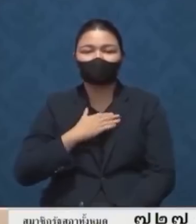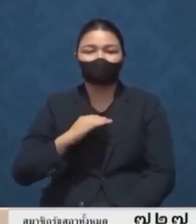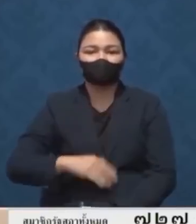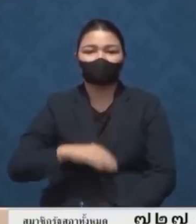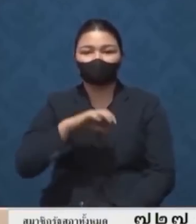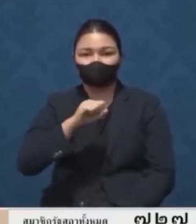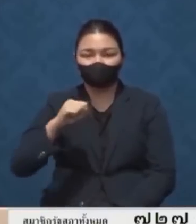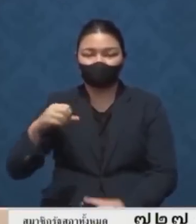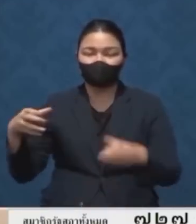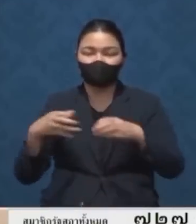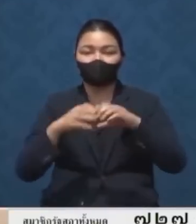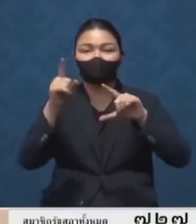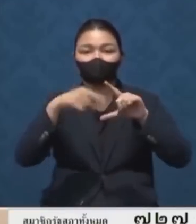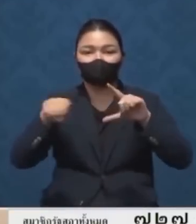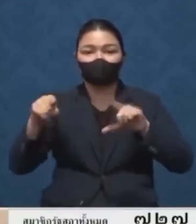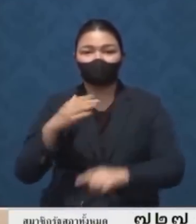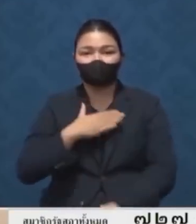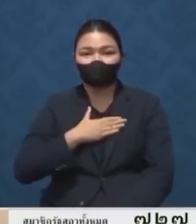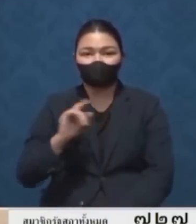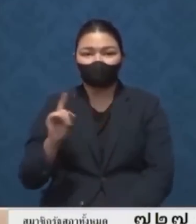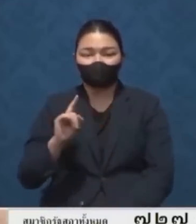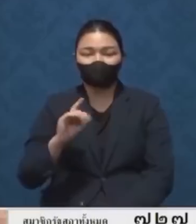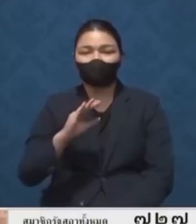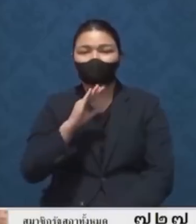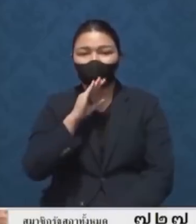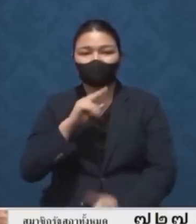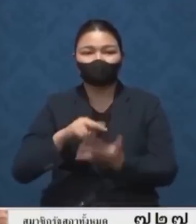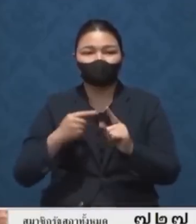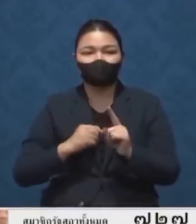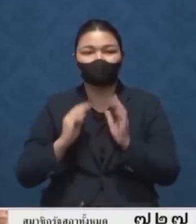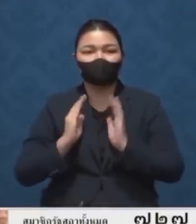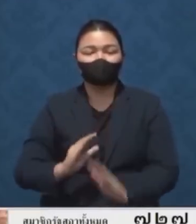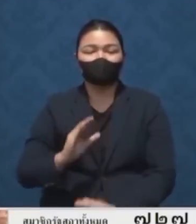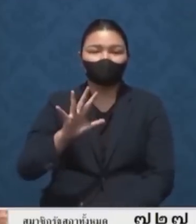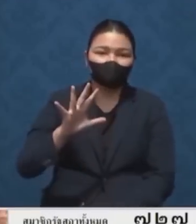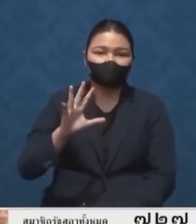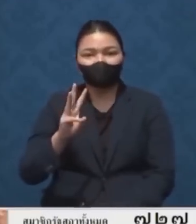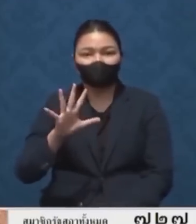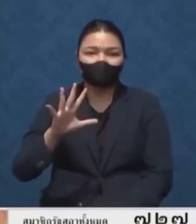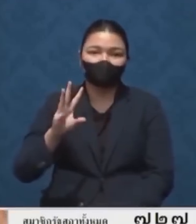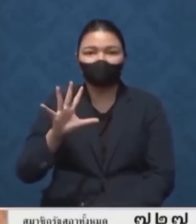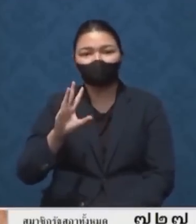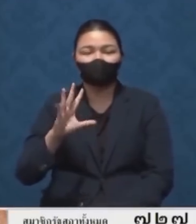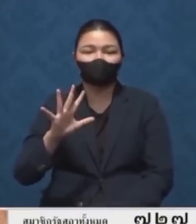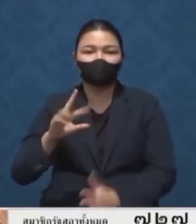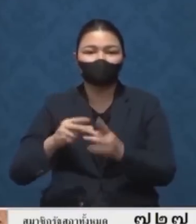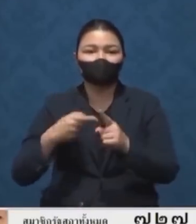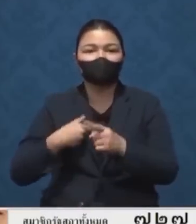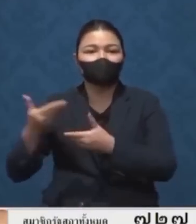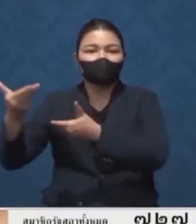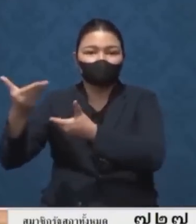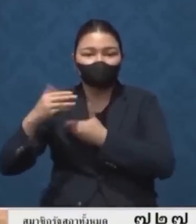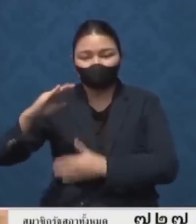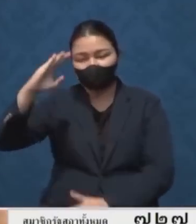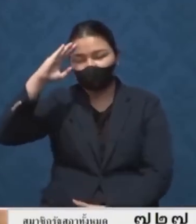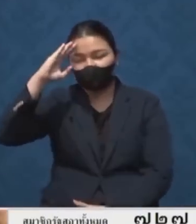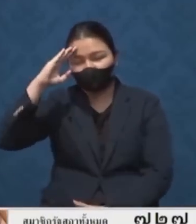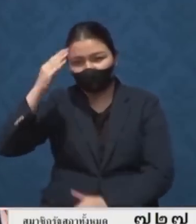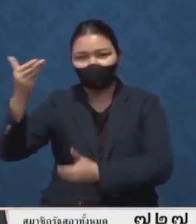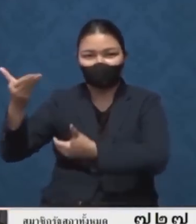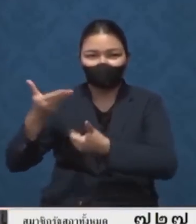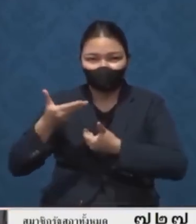2บัญชีรายชื่อพรรคก้าวไกลกระปุกเวลาที่ขาดประมาณ 5คน 6คนนี่นะคะให้เชิญผู้นำเหล่าทัพมาประชุมก็น่าจะดี